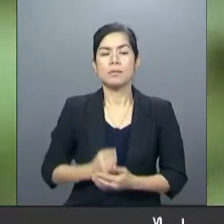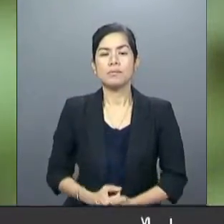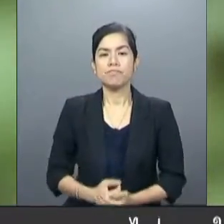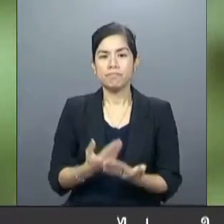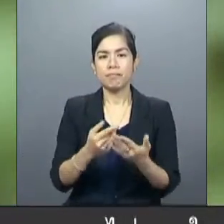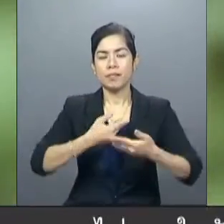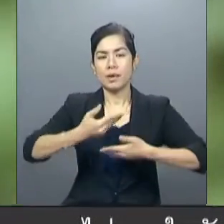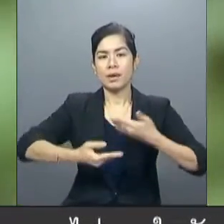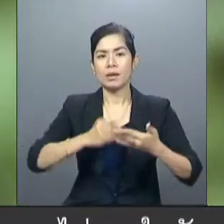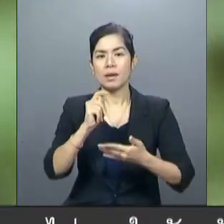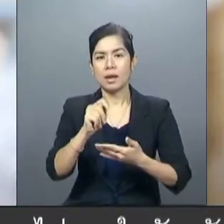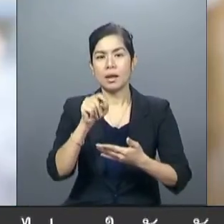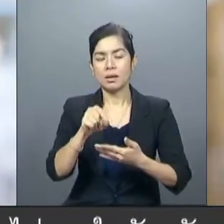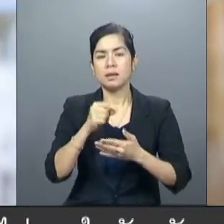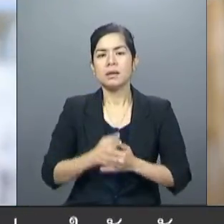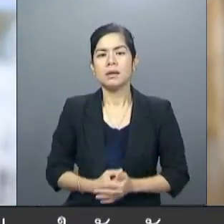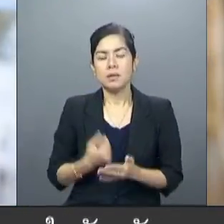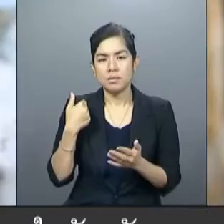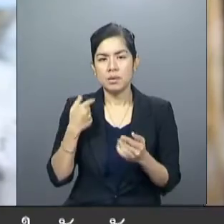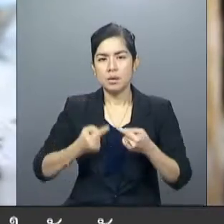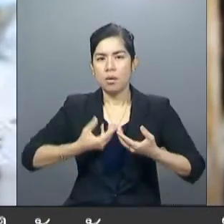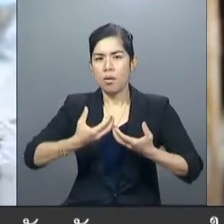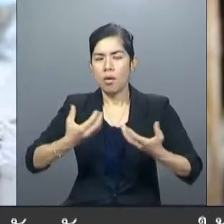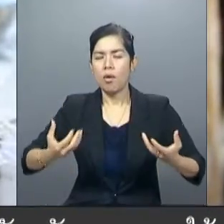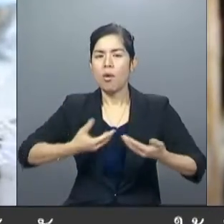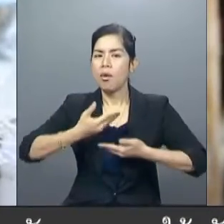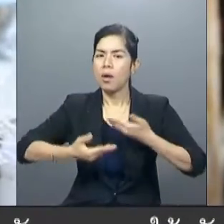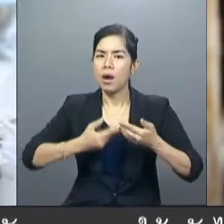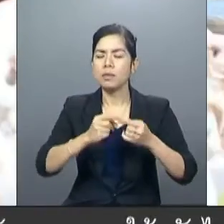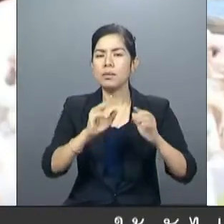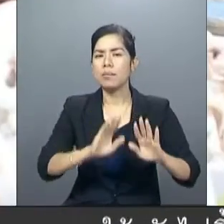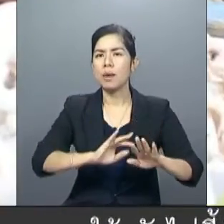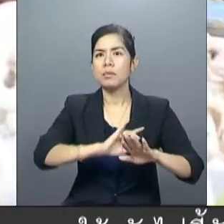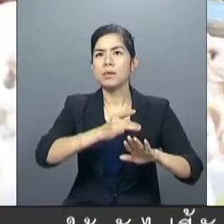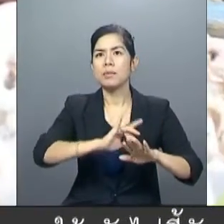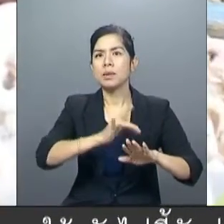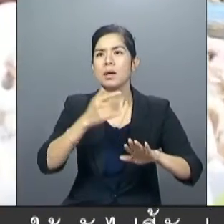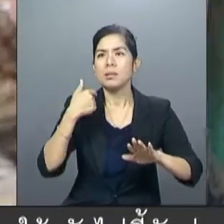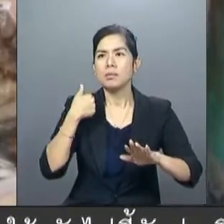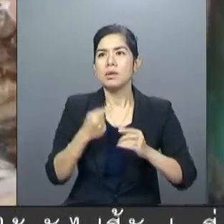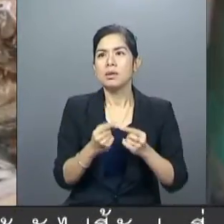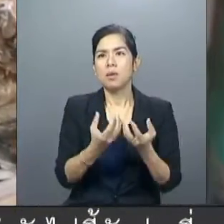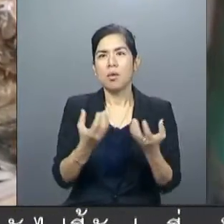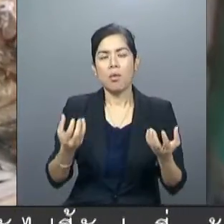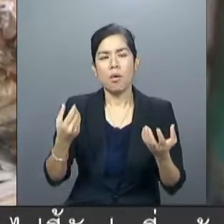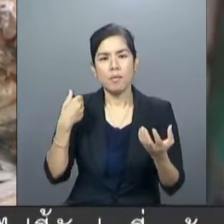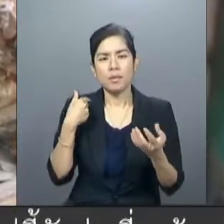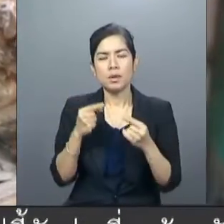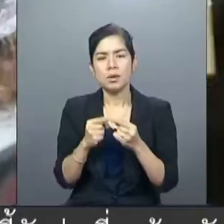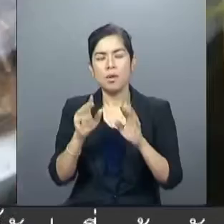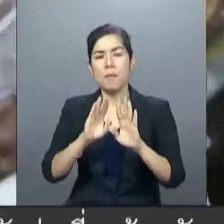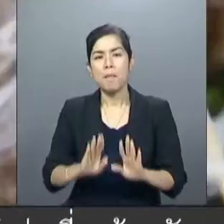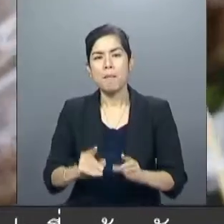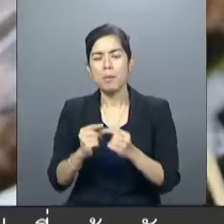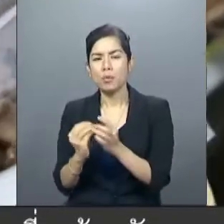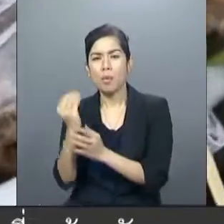ายางทางโค้งเป็นตลาดที่จำหน่ายสินค้าพื้นบ้านและอาหารป่าที่ใหญ่ที่สุดในจังหวัดศรีสะเกษมีผู้คน